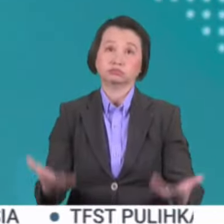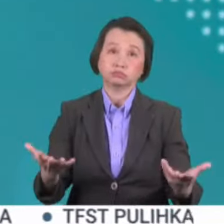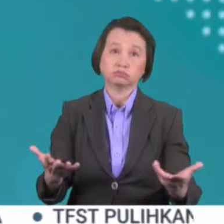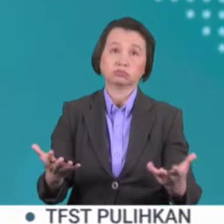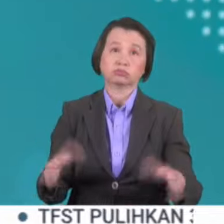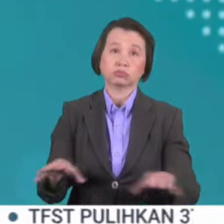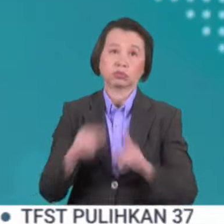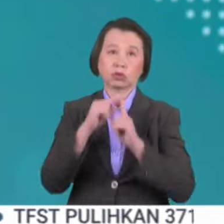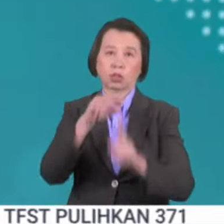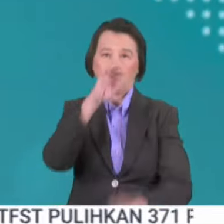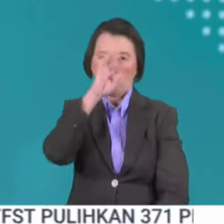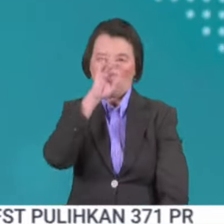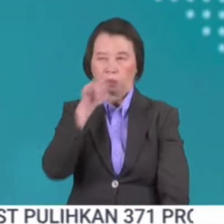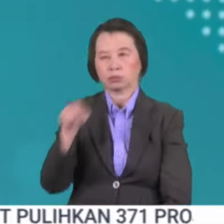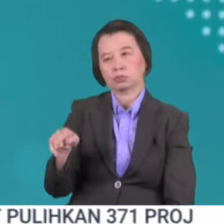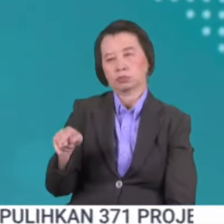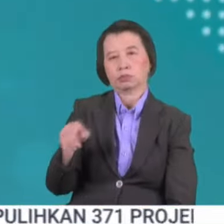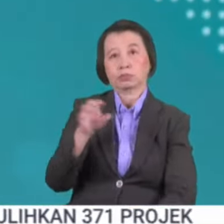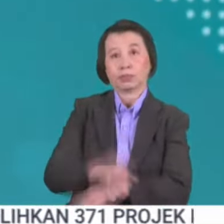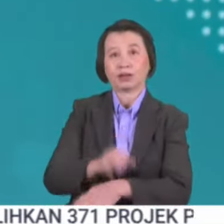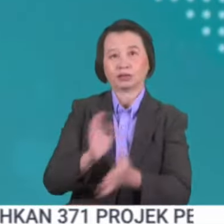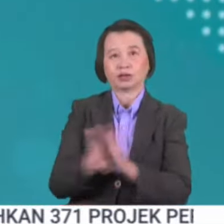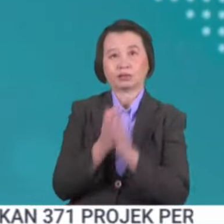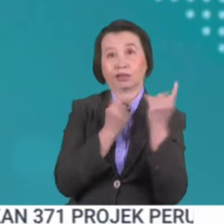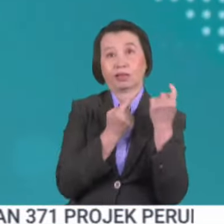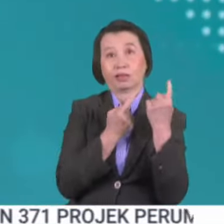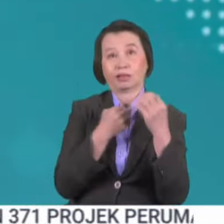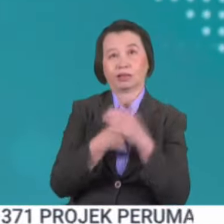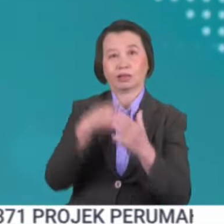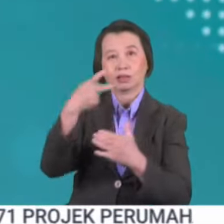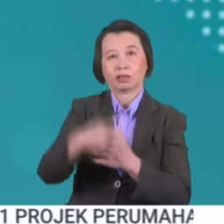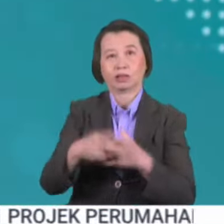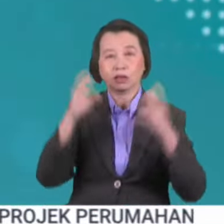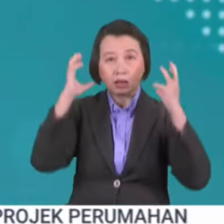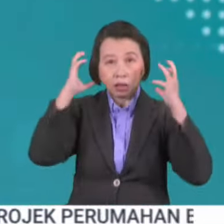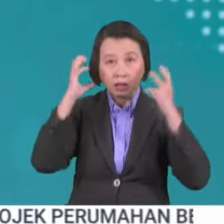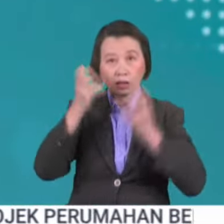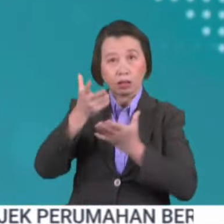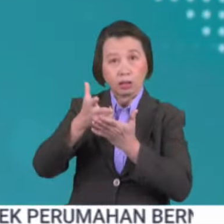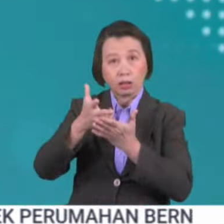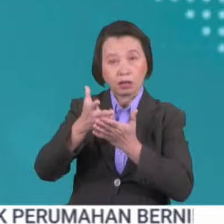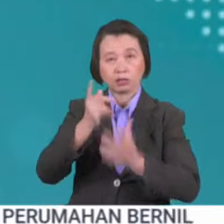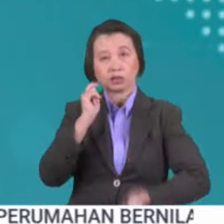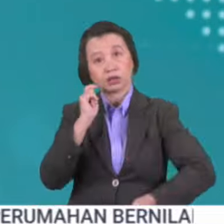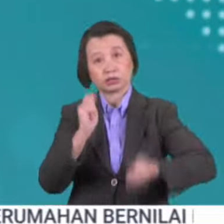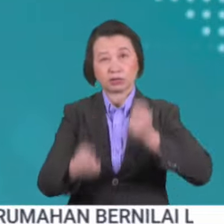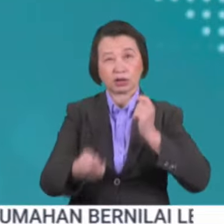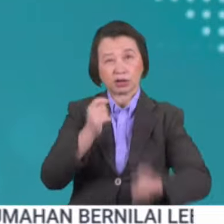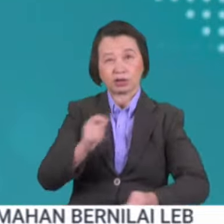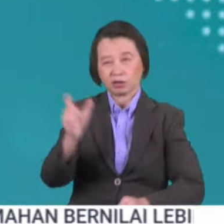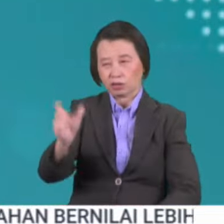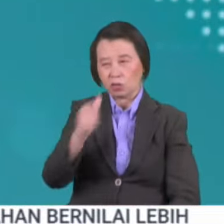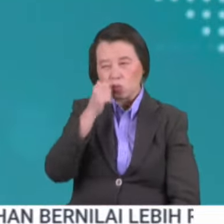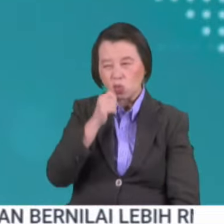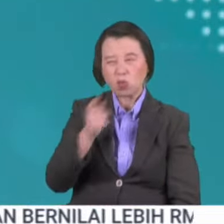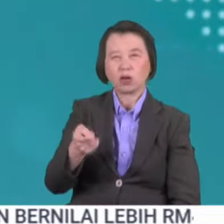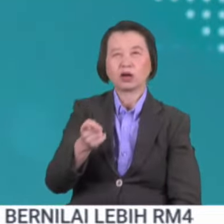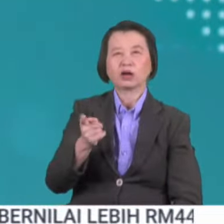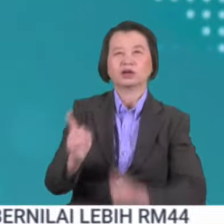Akibat membuat kenyataan palsu, dipaksa menjadi pelacur dalam program audio siar di aplikasi TikTok, seorang wanita